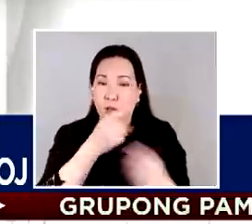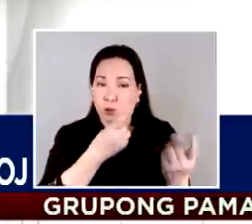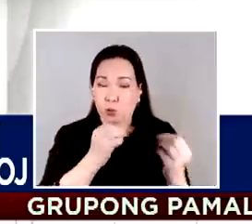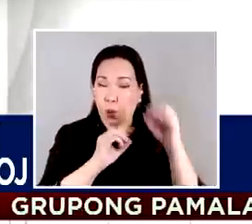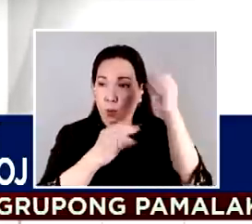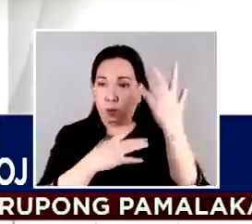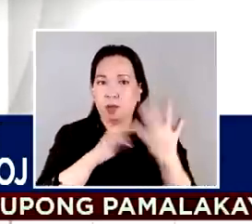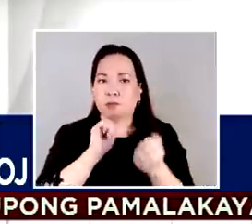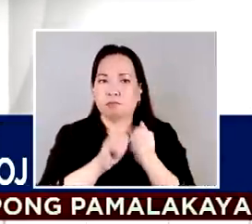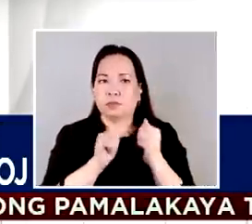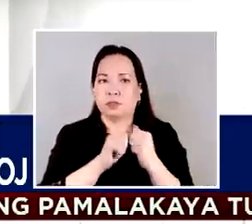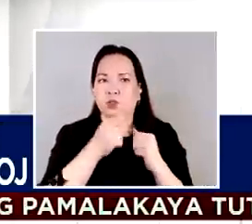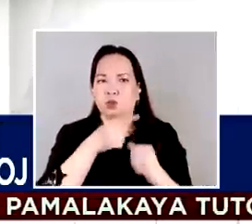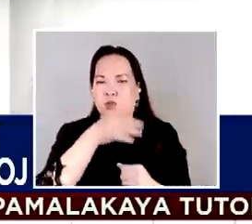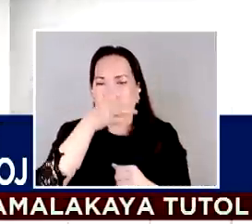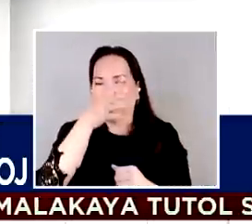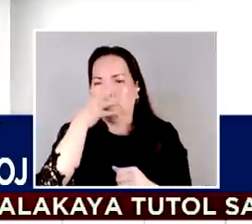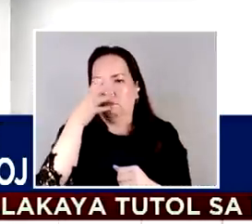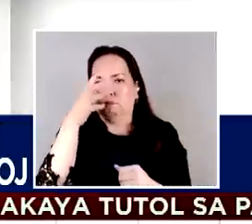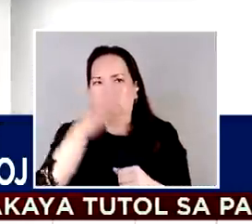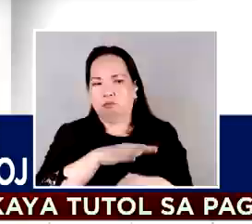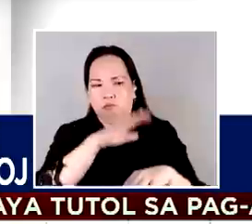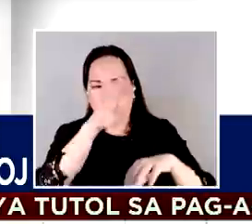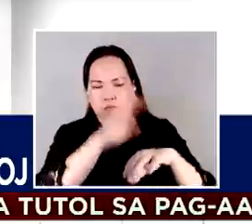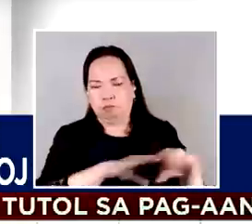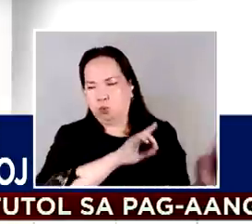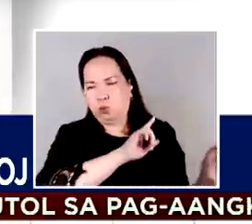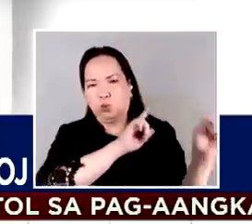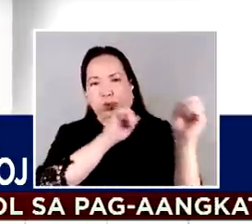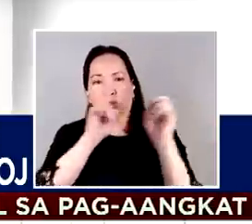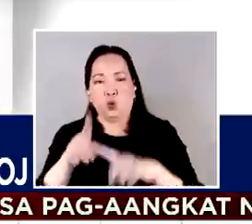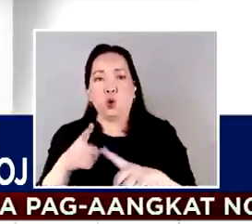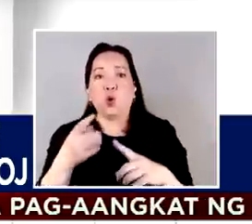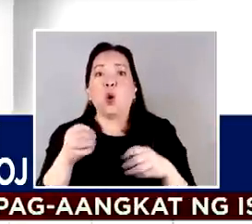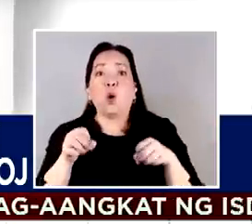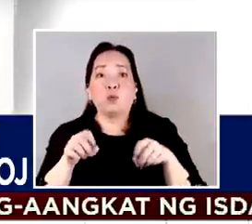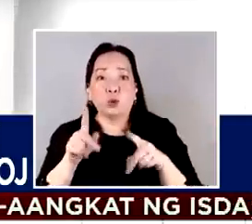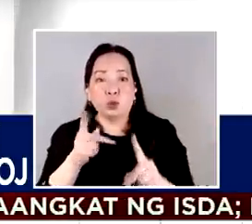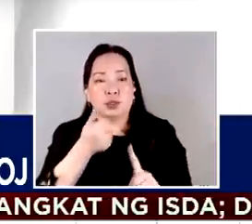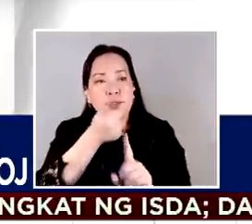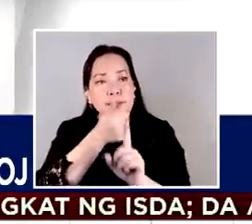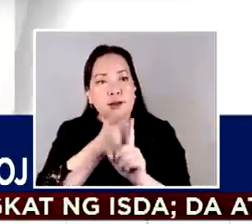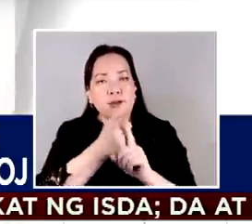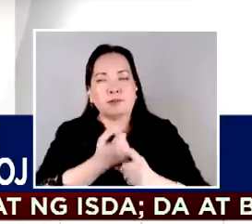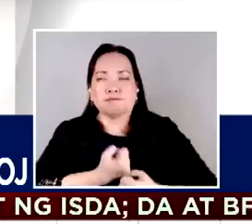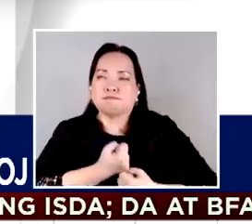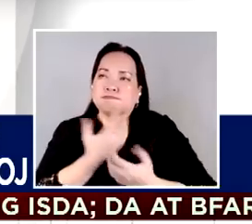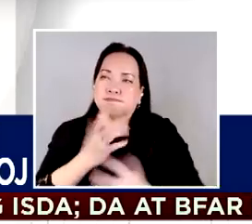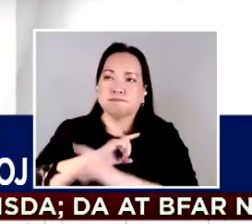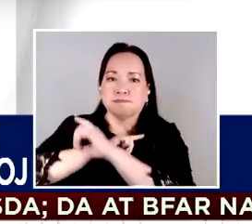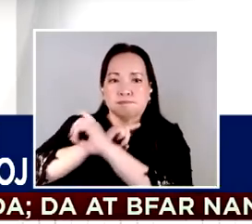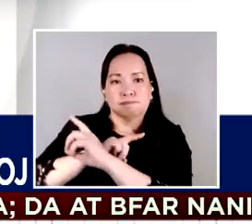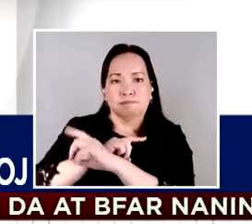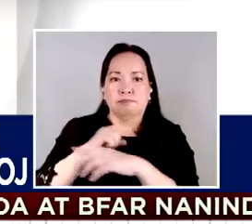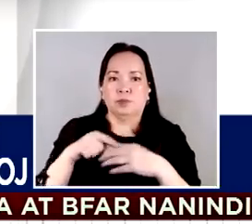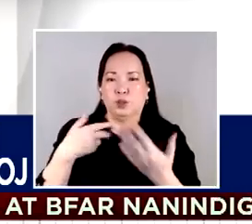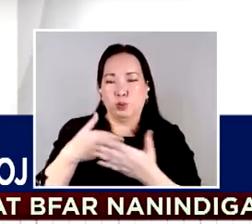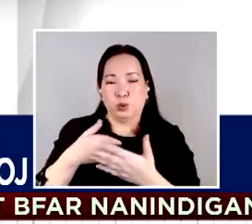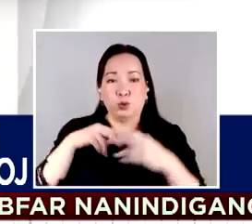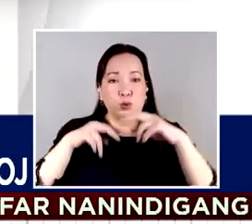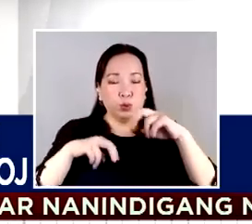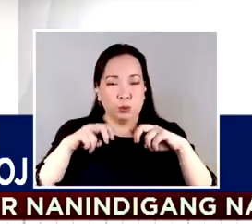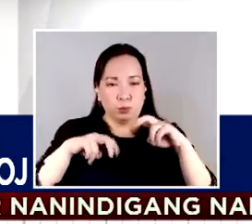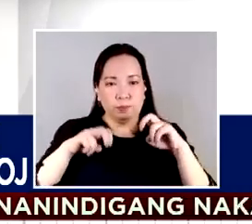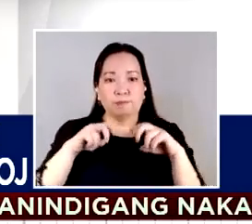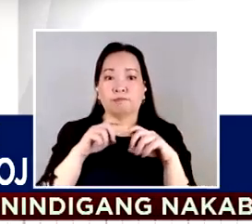na binalewala na nina Bantag ang kanilang pagkakataong depensahan ang kanilang sarili sa preliminary investigation